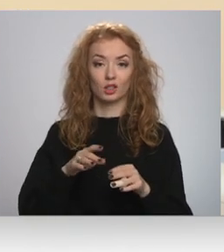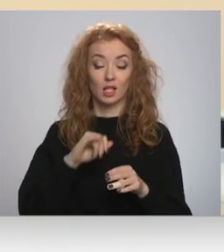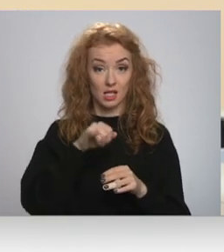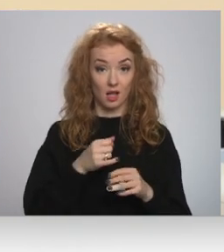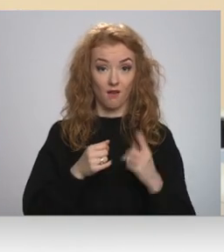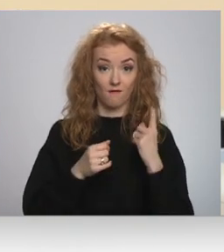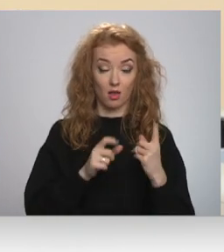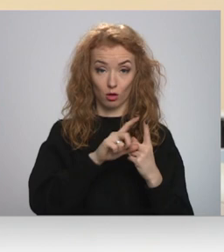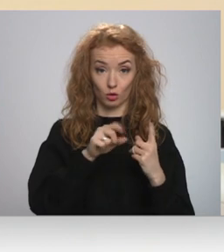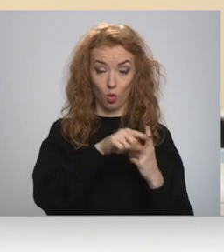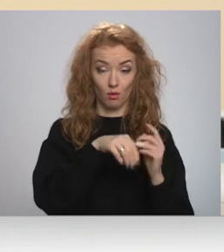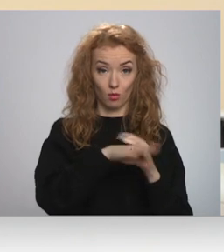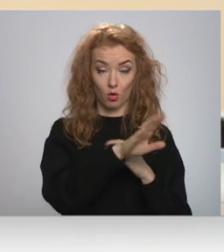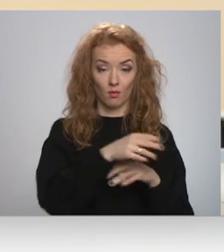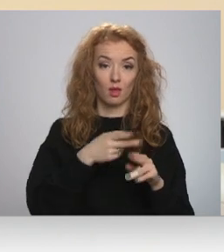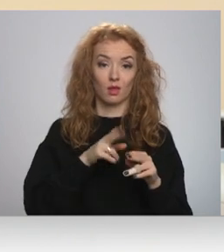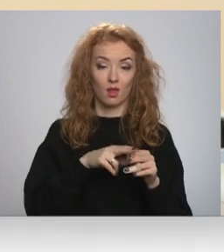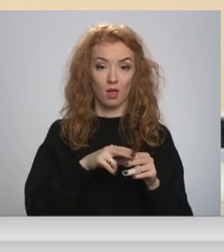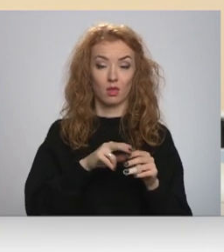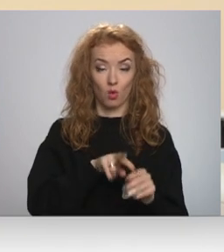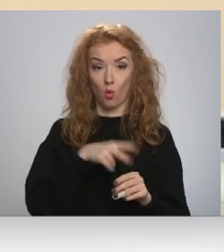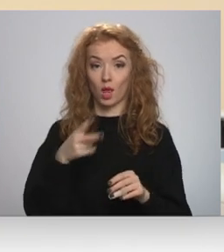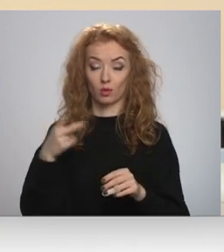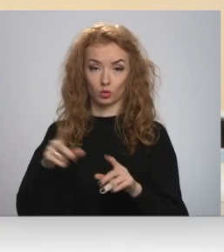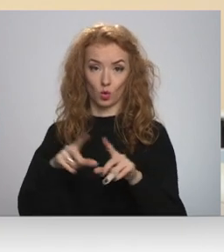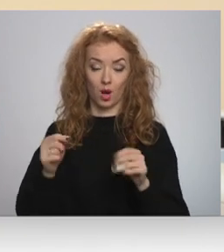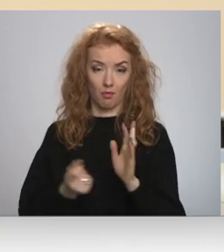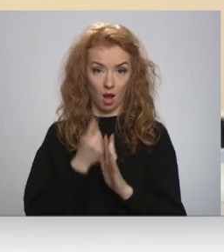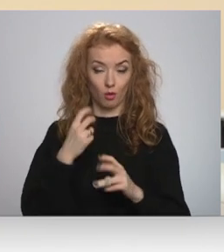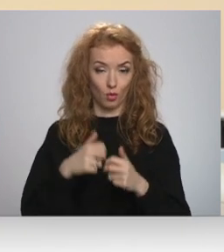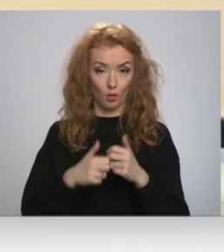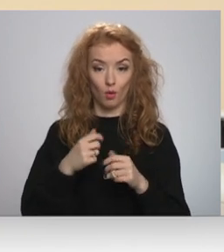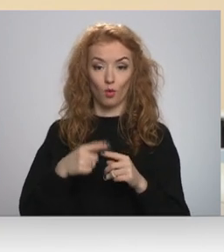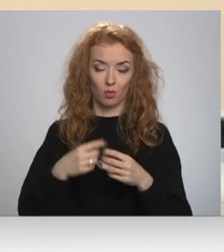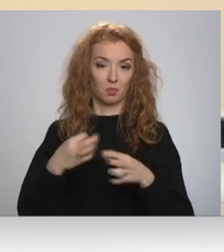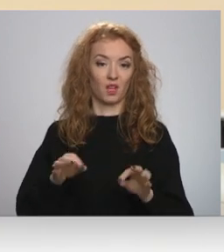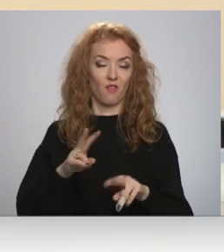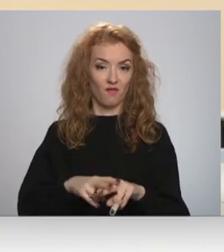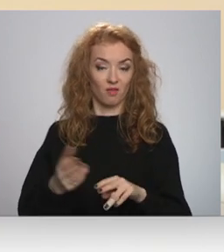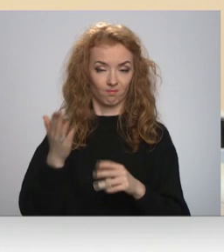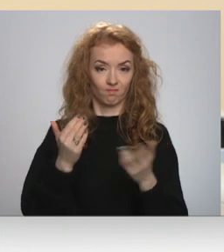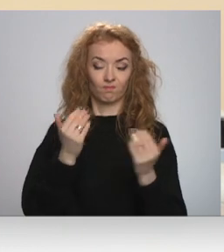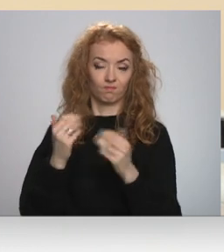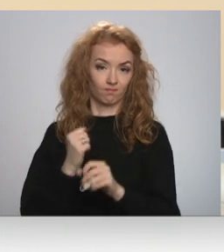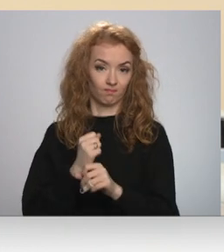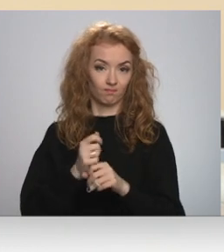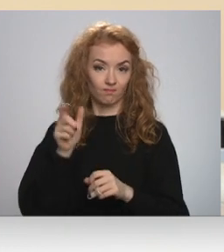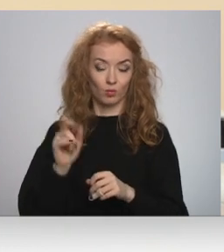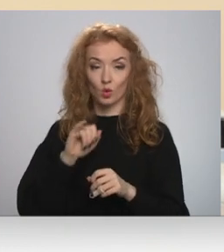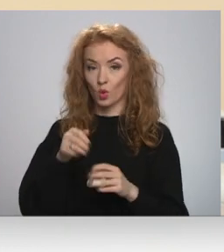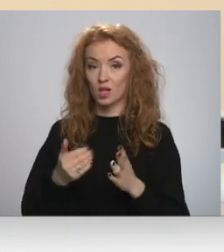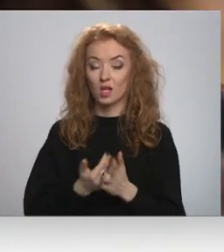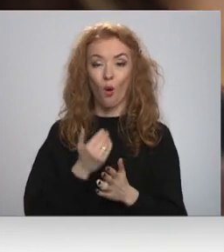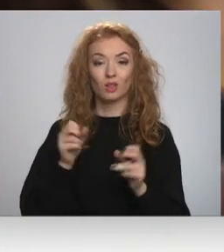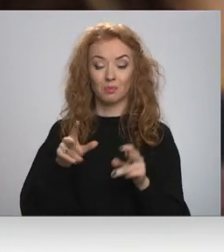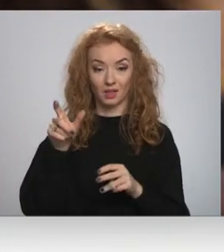ja no vienas skolas kāds aiziet, kā tām skolām roda šī problēma un vakance, jo to jauno speciālisti īsti jau